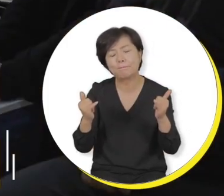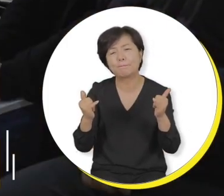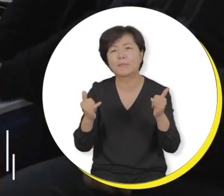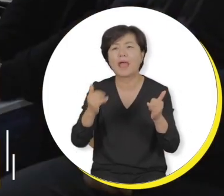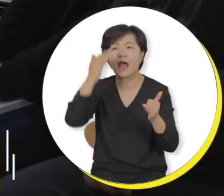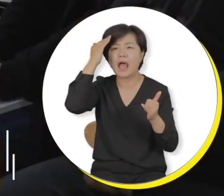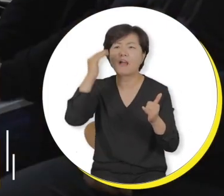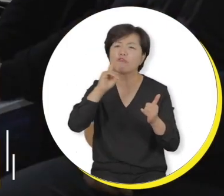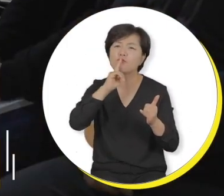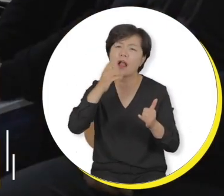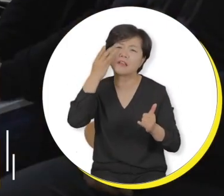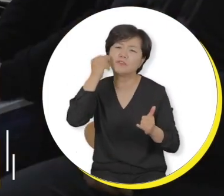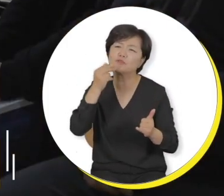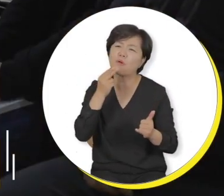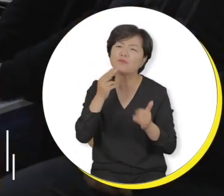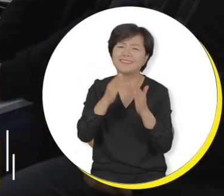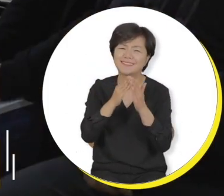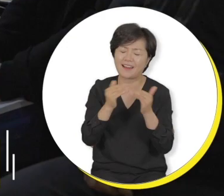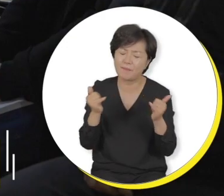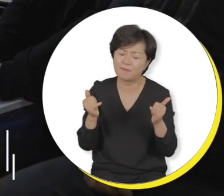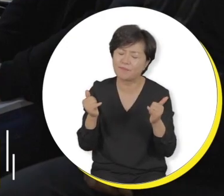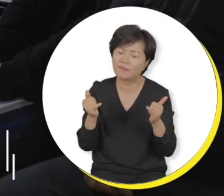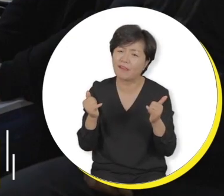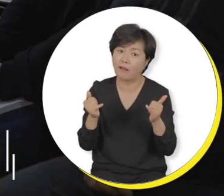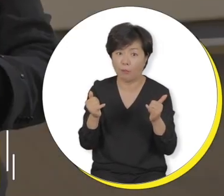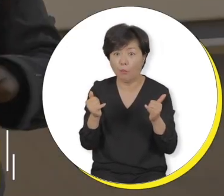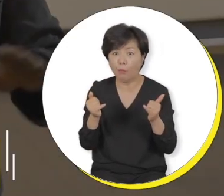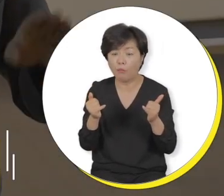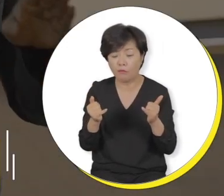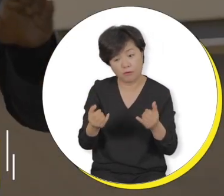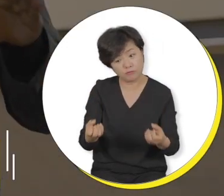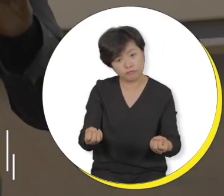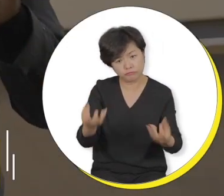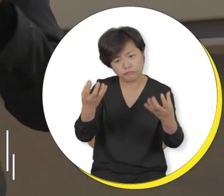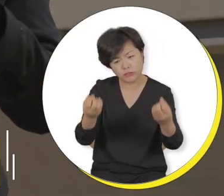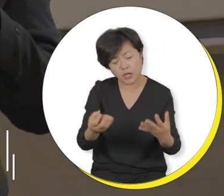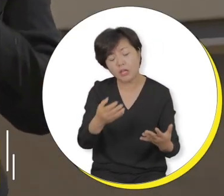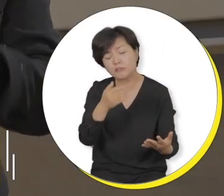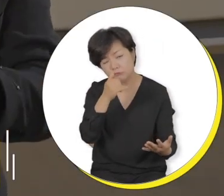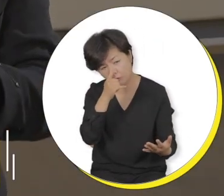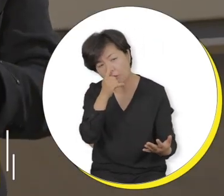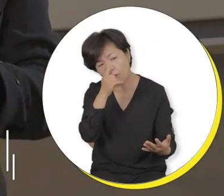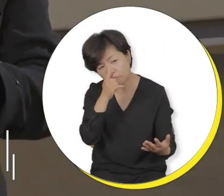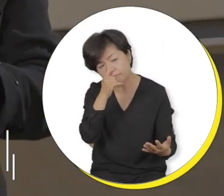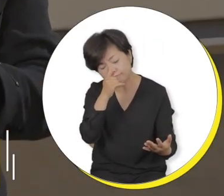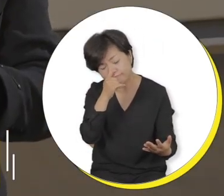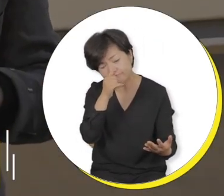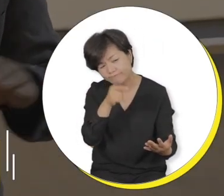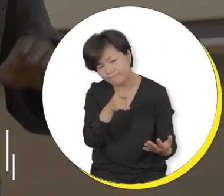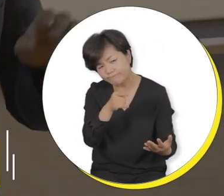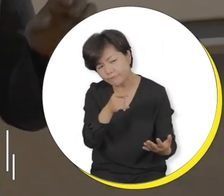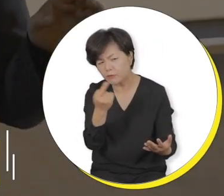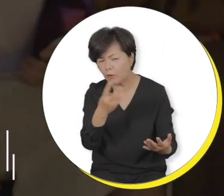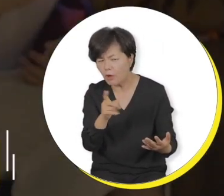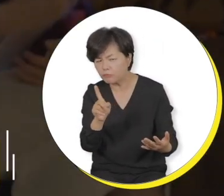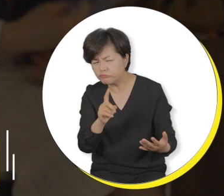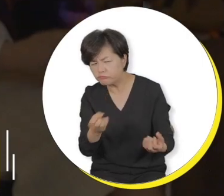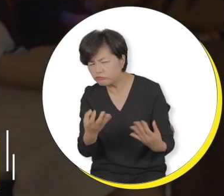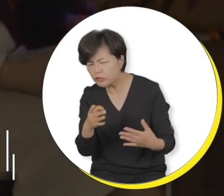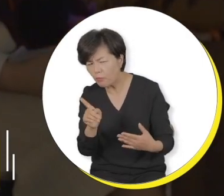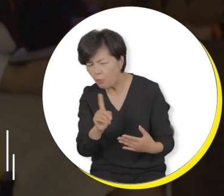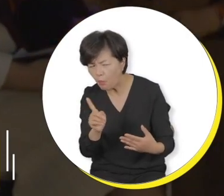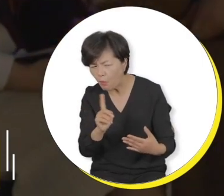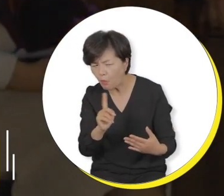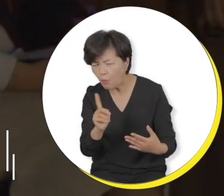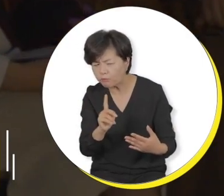오신 분들, 또 한국말을 잘 모르시는 분들이 뭔가 축제가 열리는 것 같은데